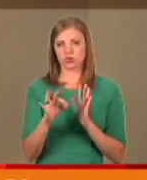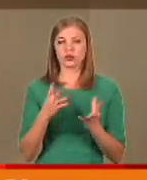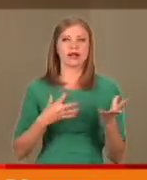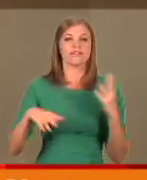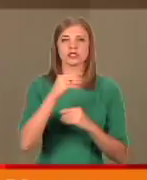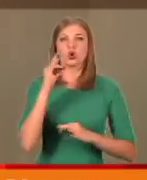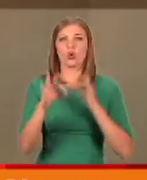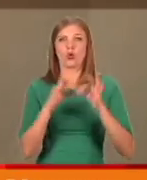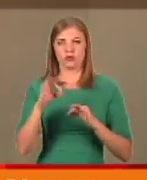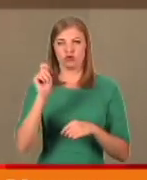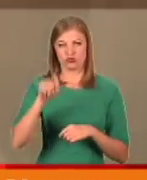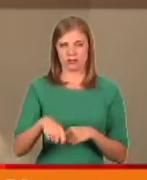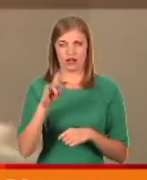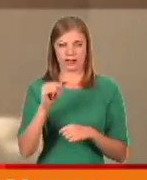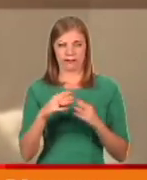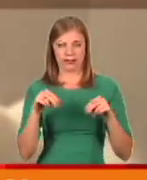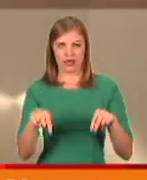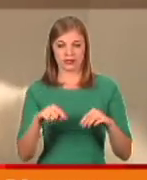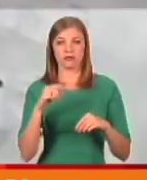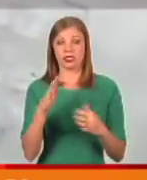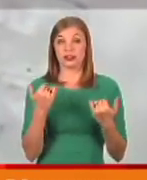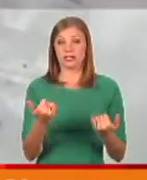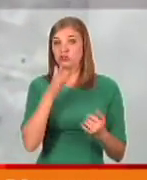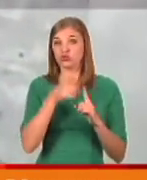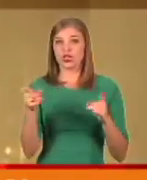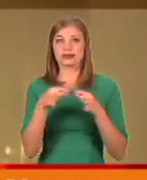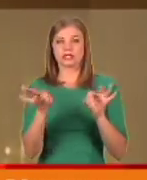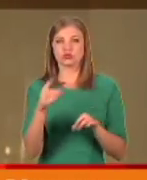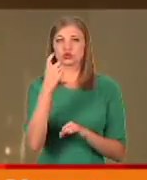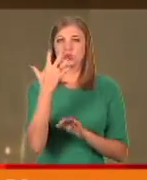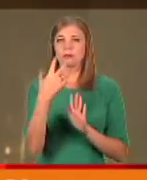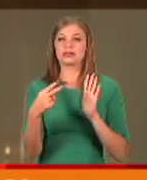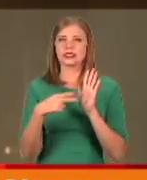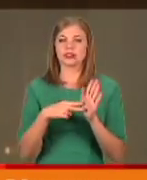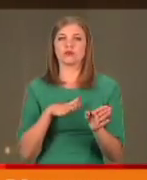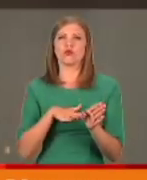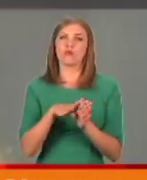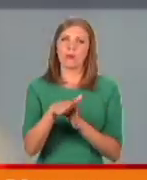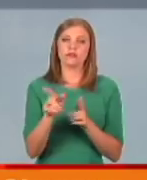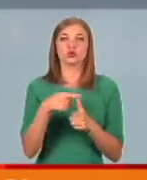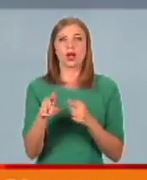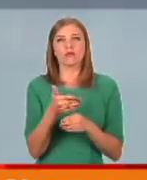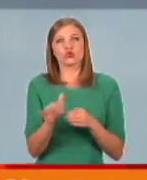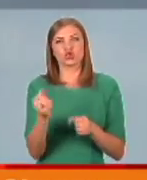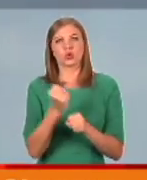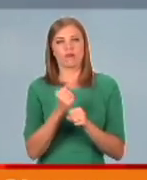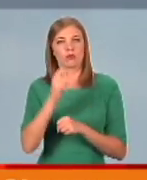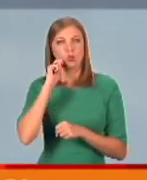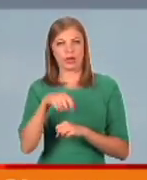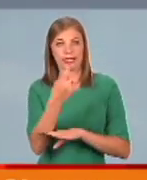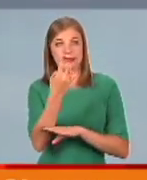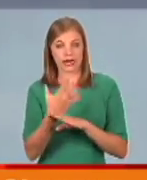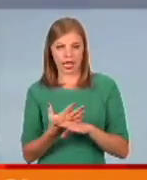усіх космічних стартів на Землі. За час незалежності 157 повністю або частково зроблених українцями